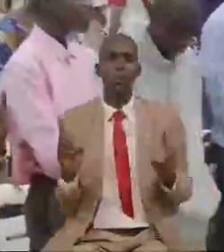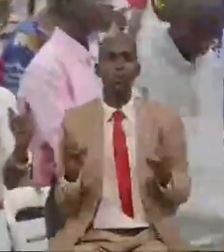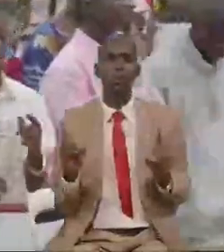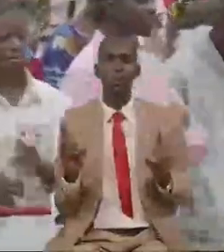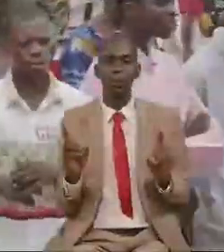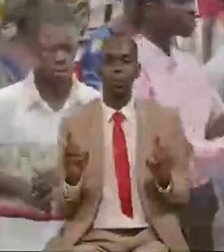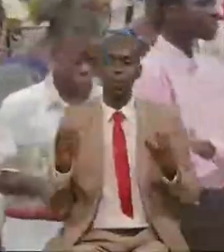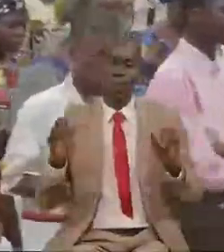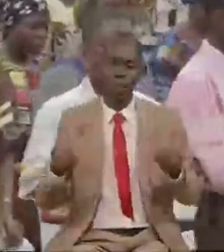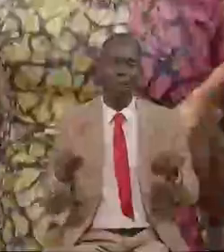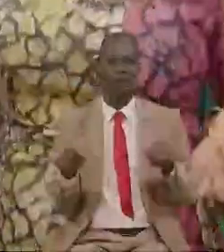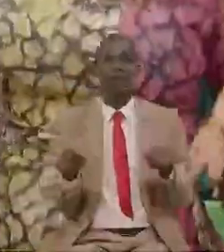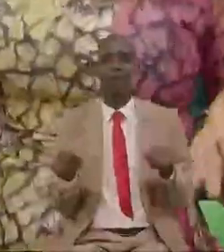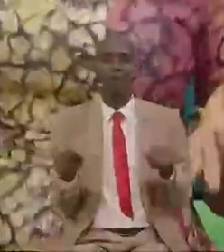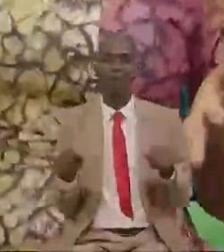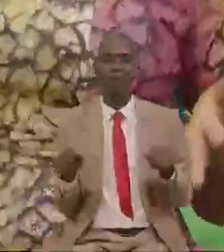capable